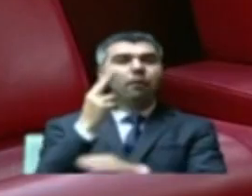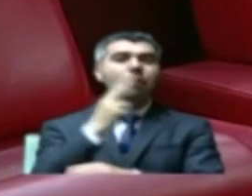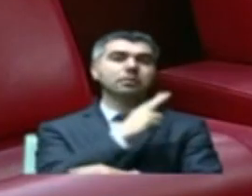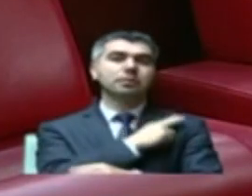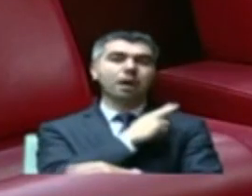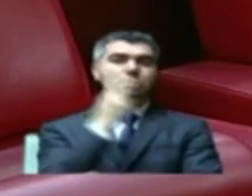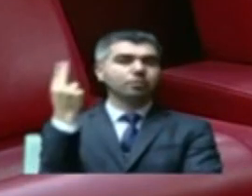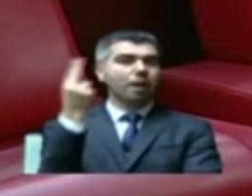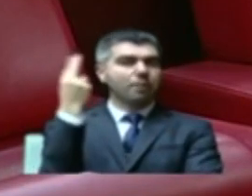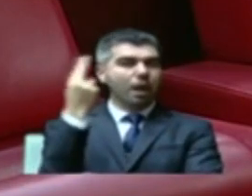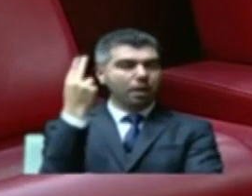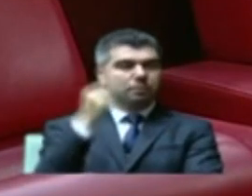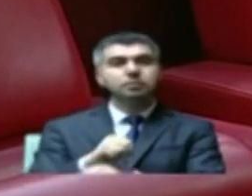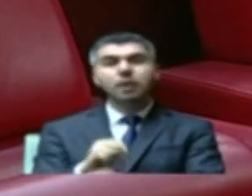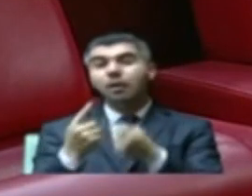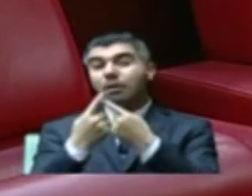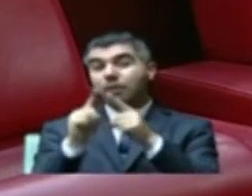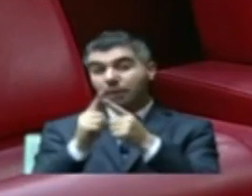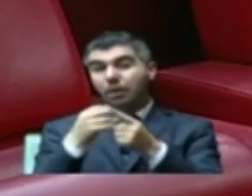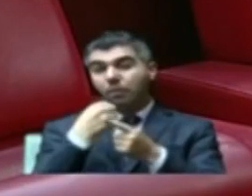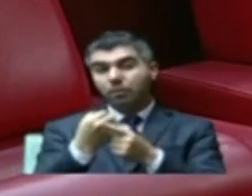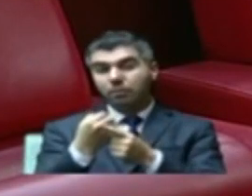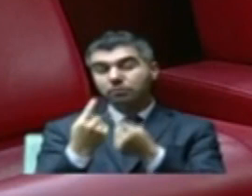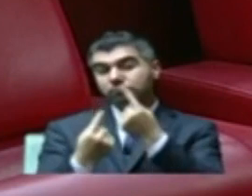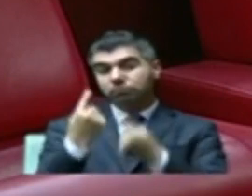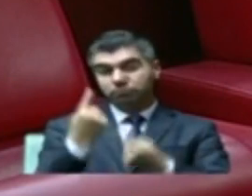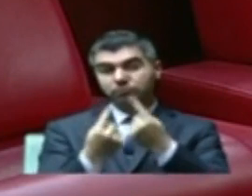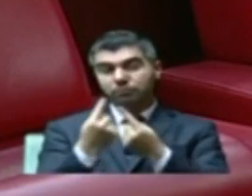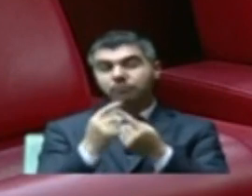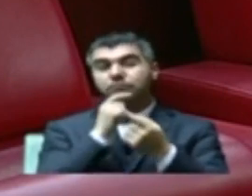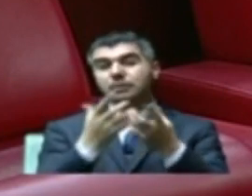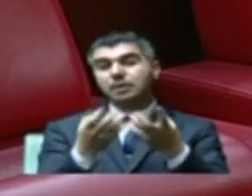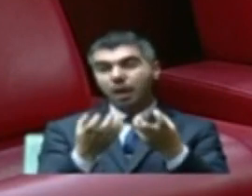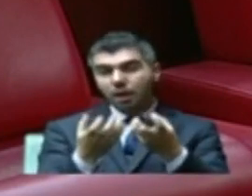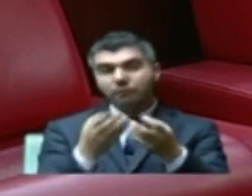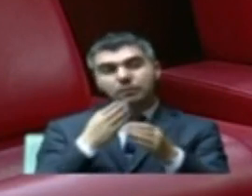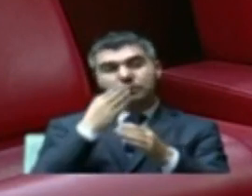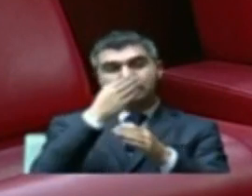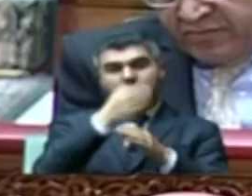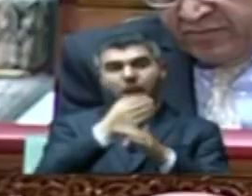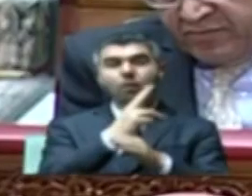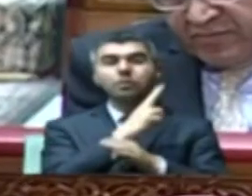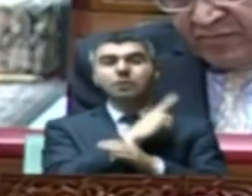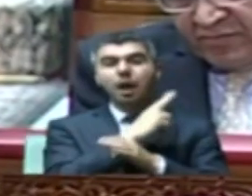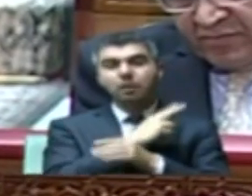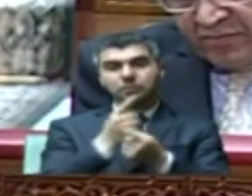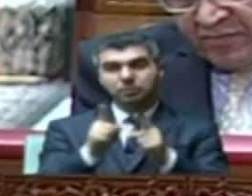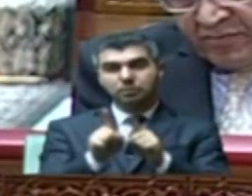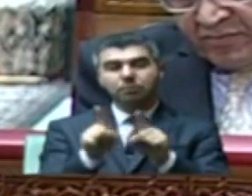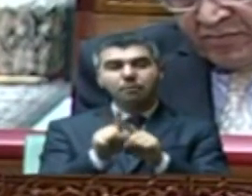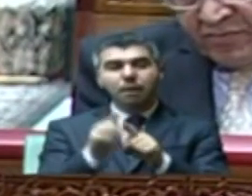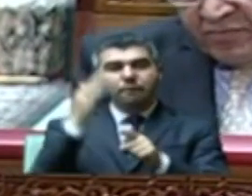تيبذلوا مجهود ديالهم، وواحد العدد كبير منهم باغين يمشيوا لهذا المجال ديال التعليم العالي، وبالتالي ما